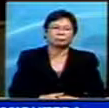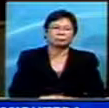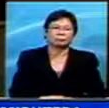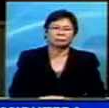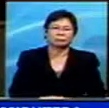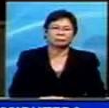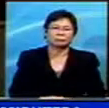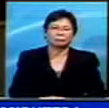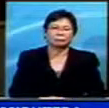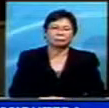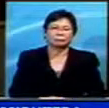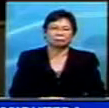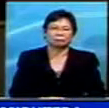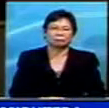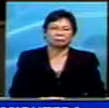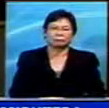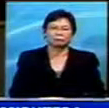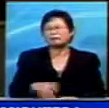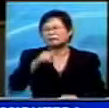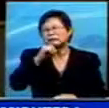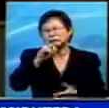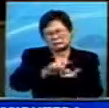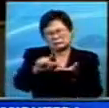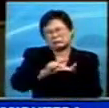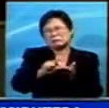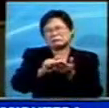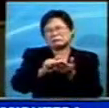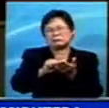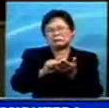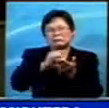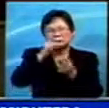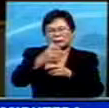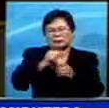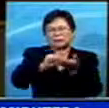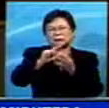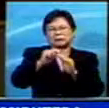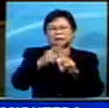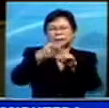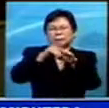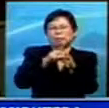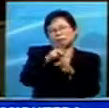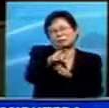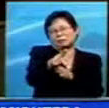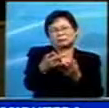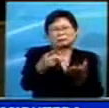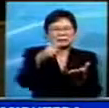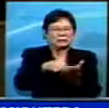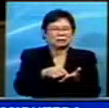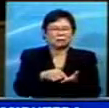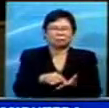degree mendapat gaji yang lebih daripada profesional qualified ini tidak